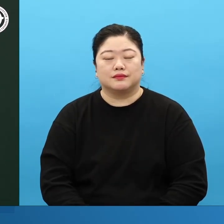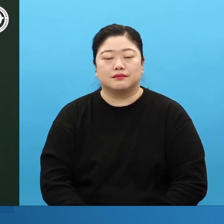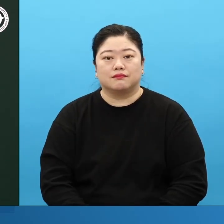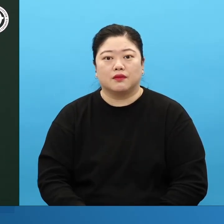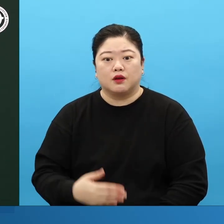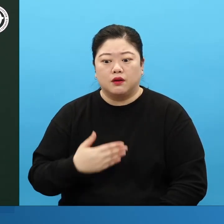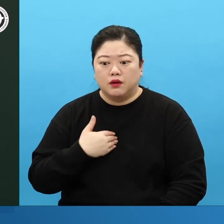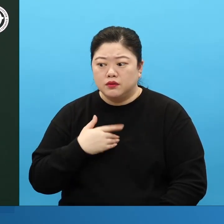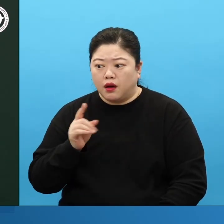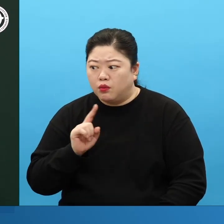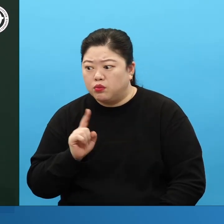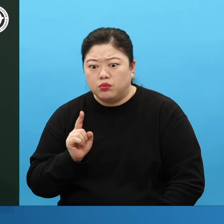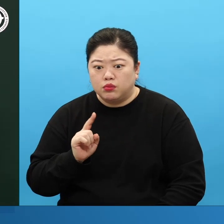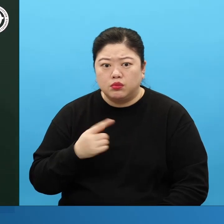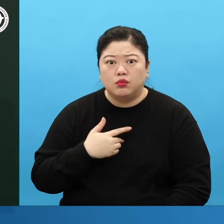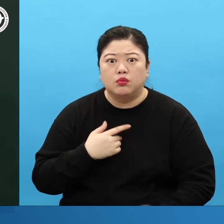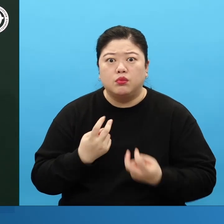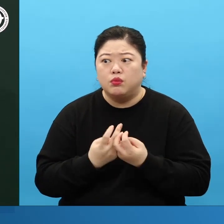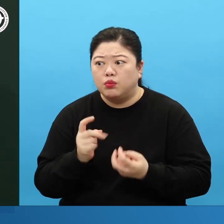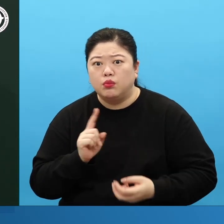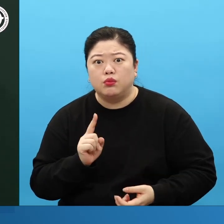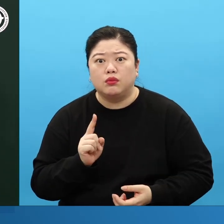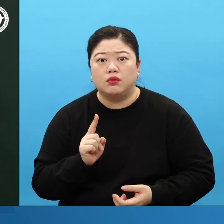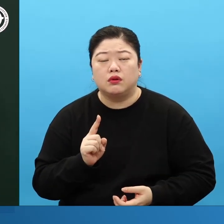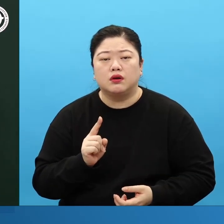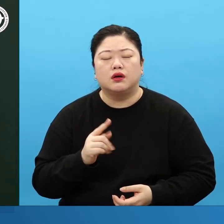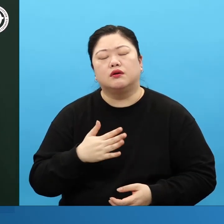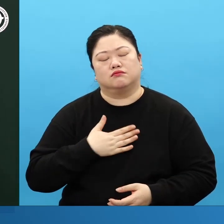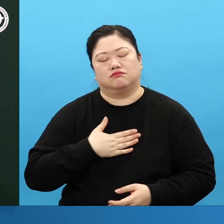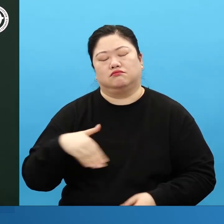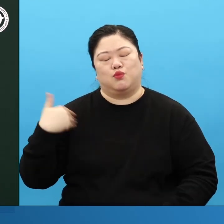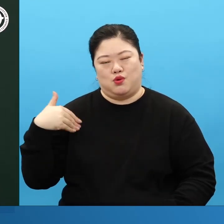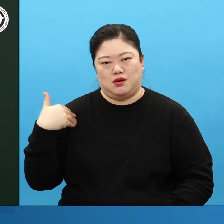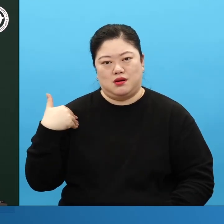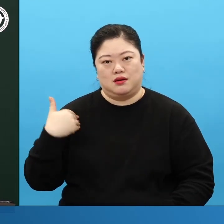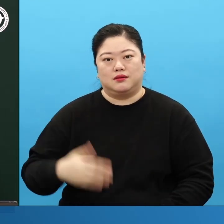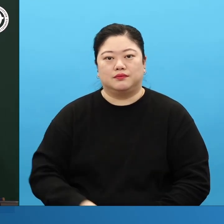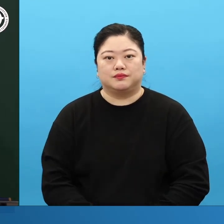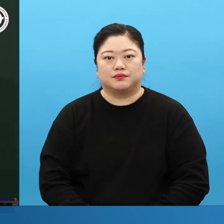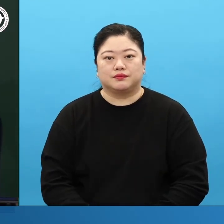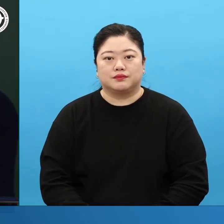해야 될지 모릅니다. No sabemos cómo hacer las cosas tampoco. 우리는 제대로